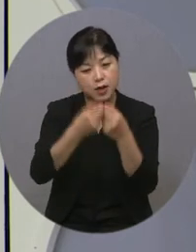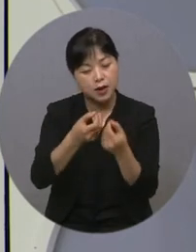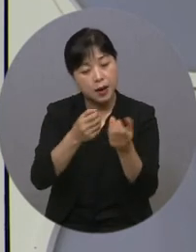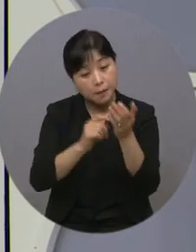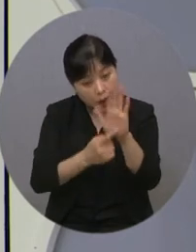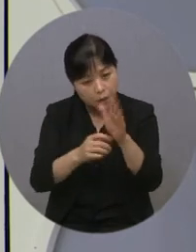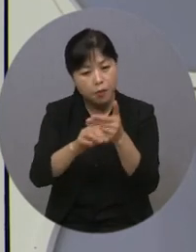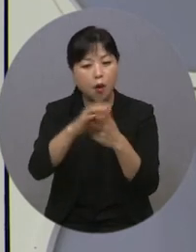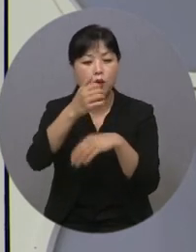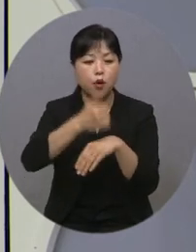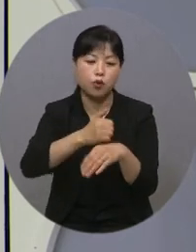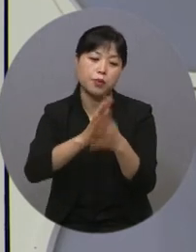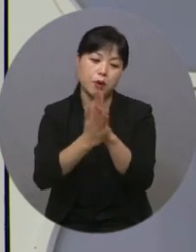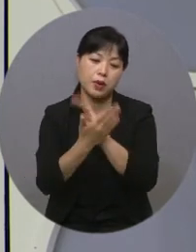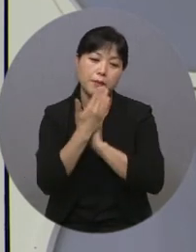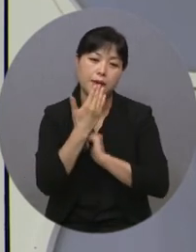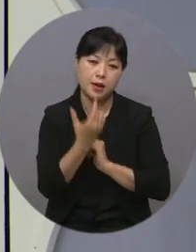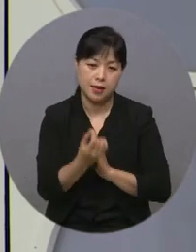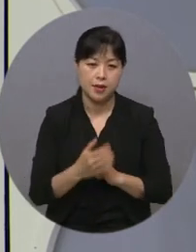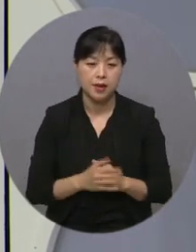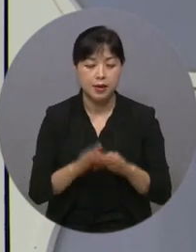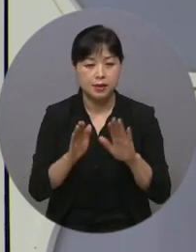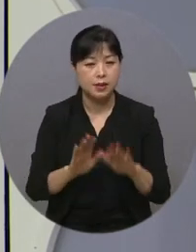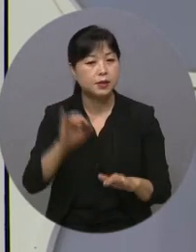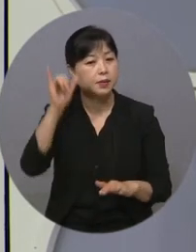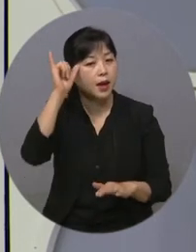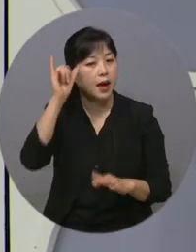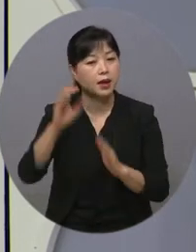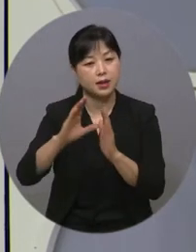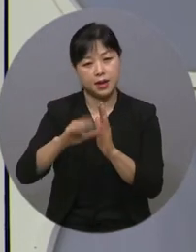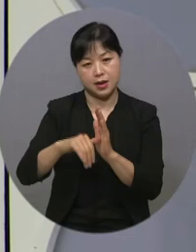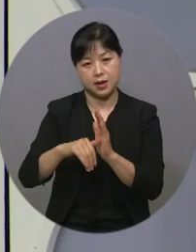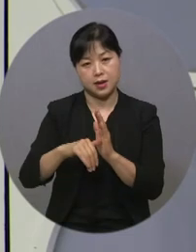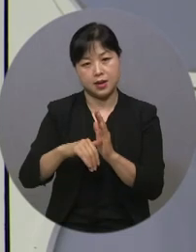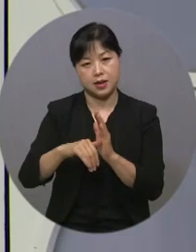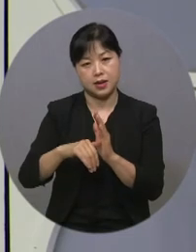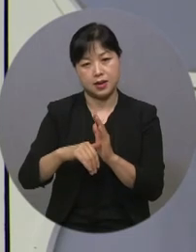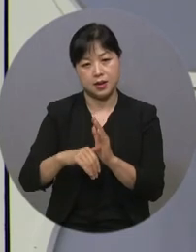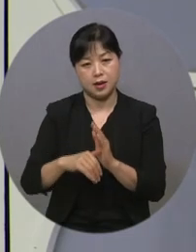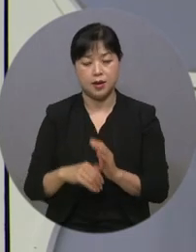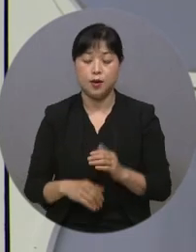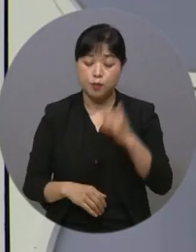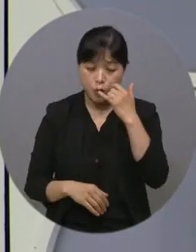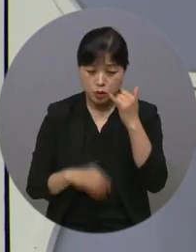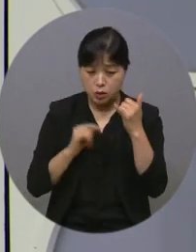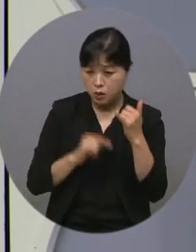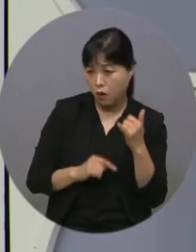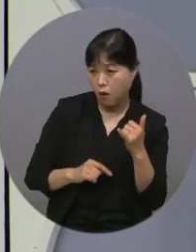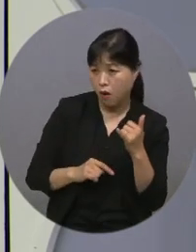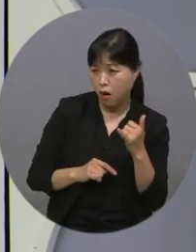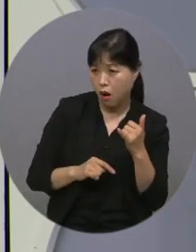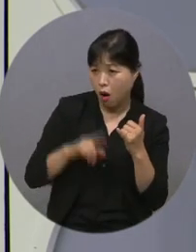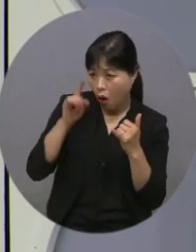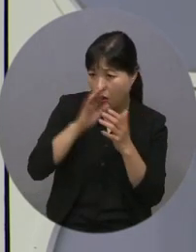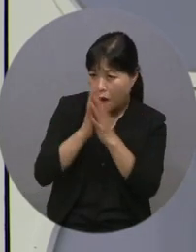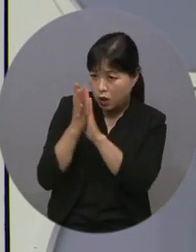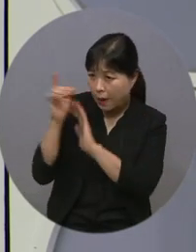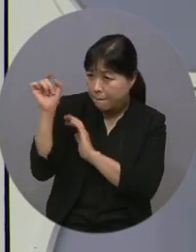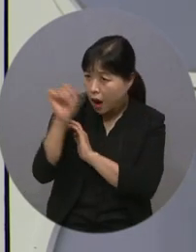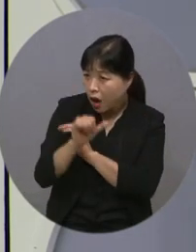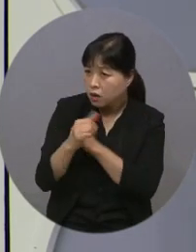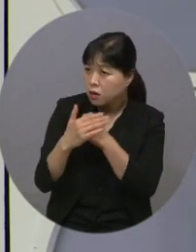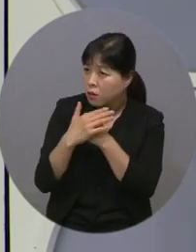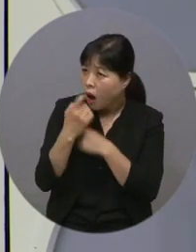싶어요. AI 시대에 진짜 지금 학부모들도 감당하기 힘들